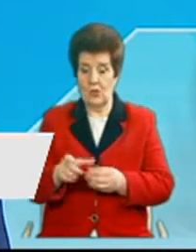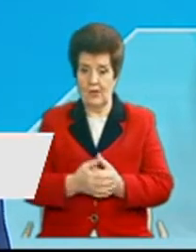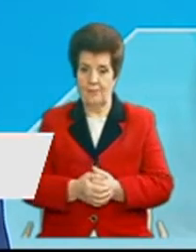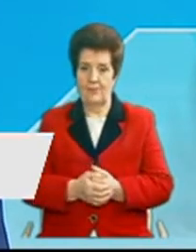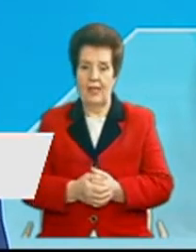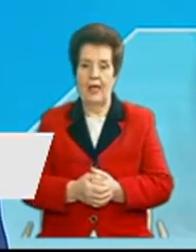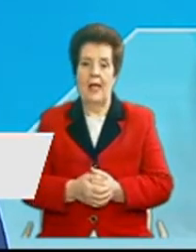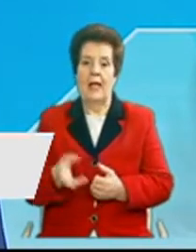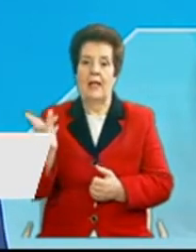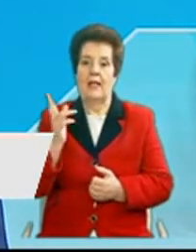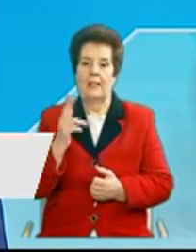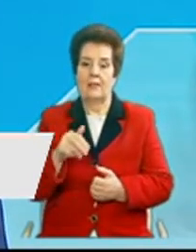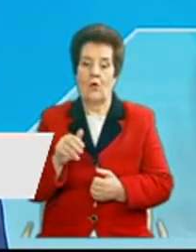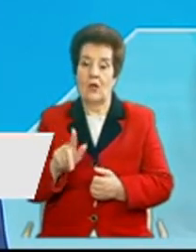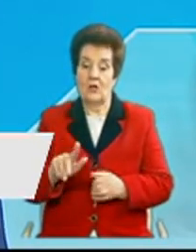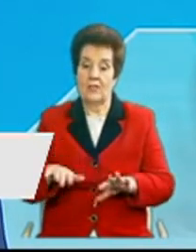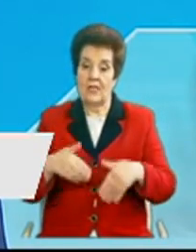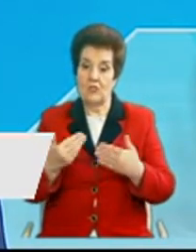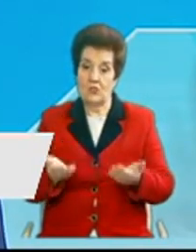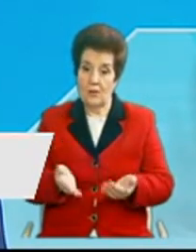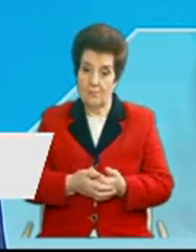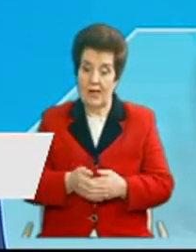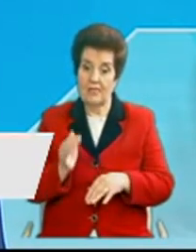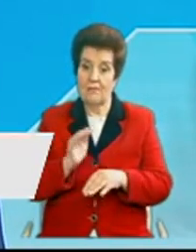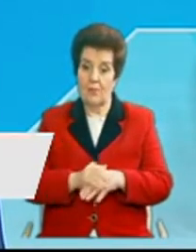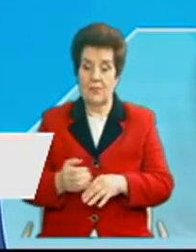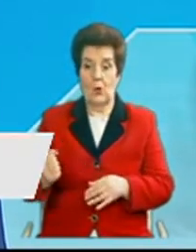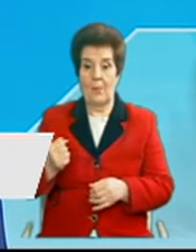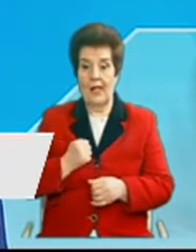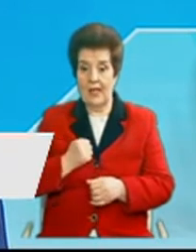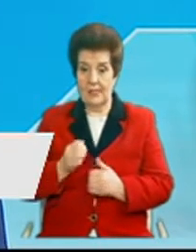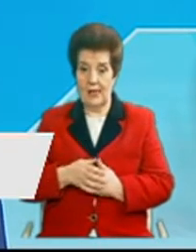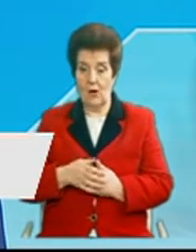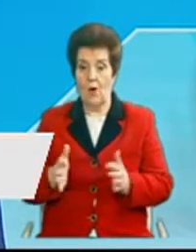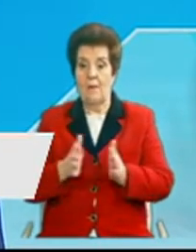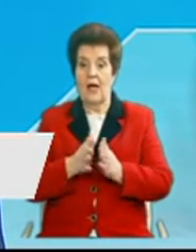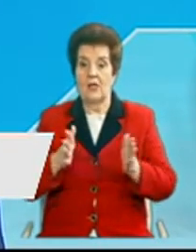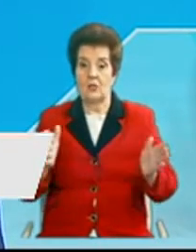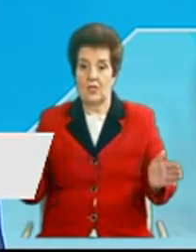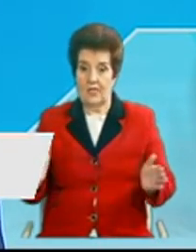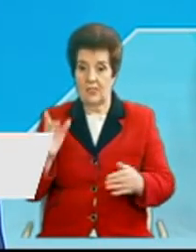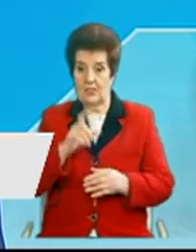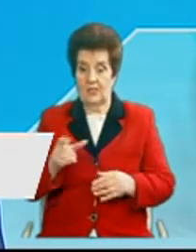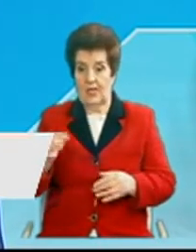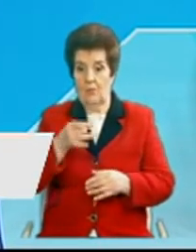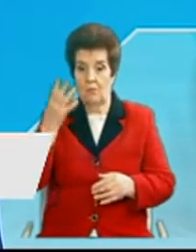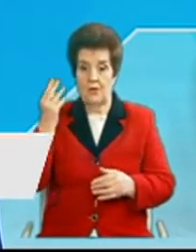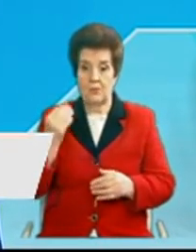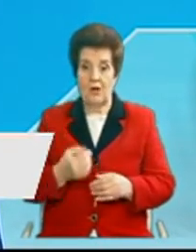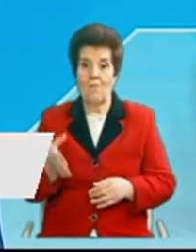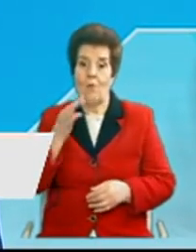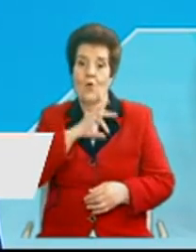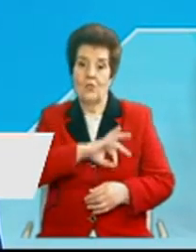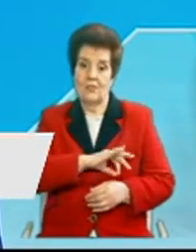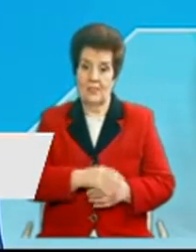De ce am venit cu această propunere, dat fiind faptul că, cu părere de rău, Majoritatea politicienilor din Republica Moldova